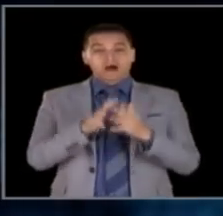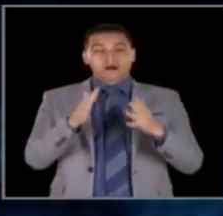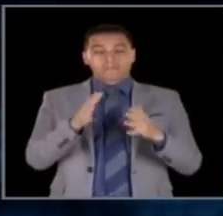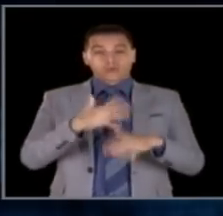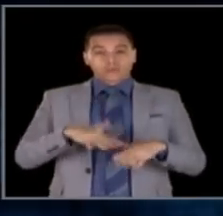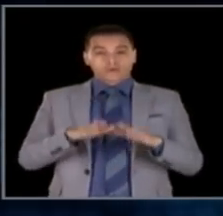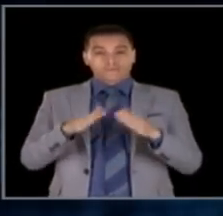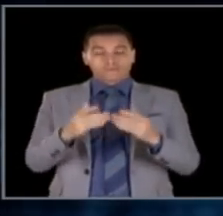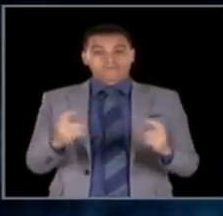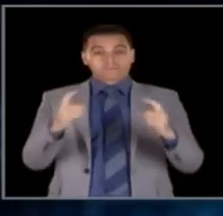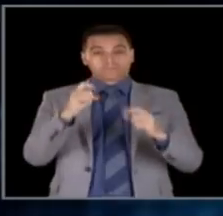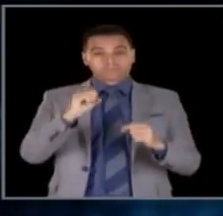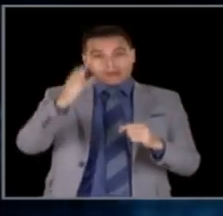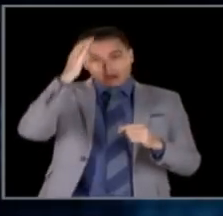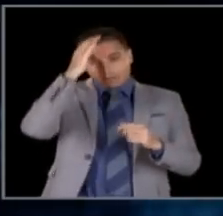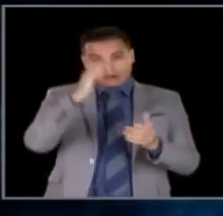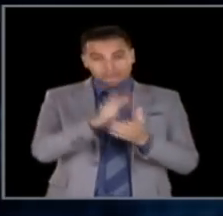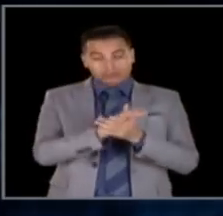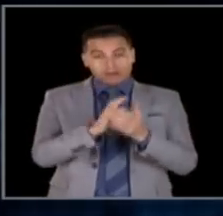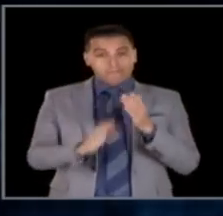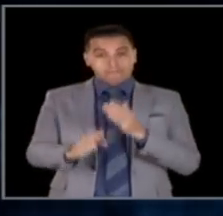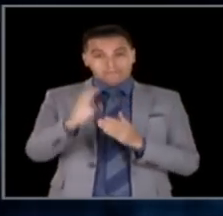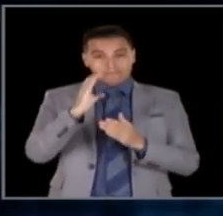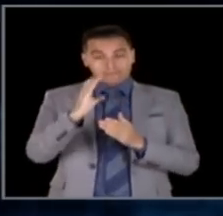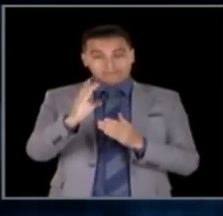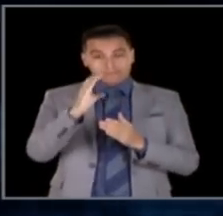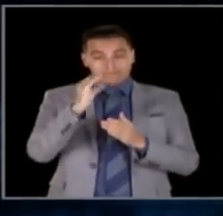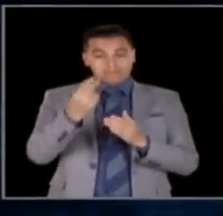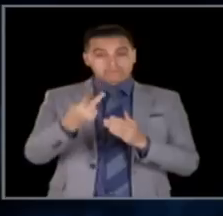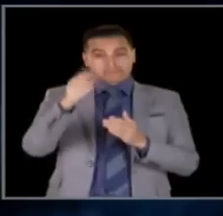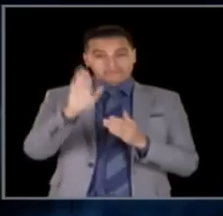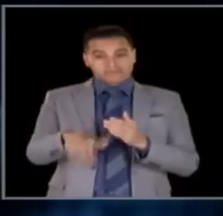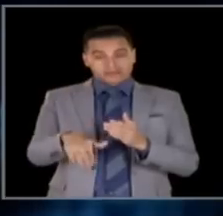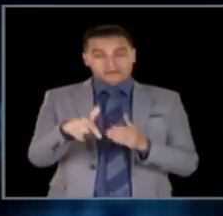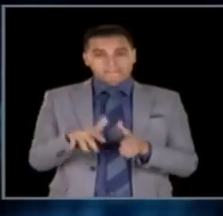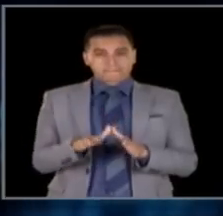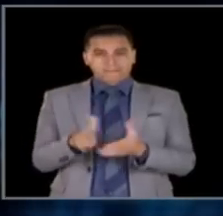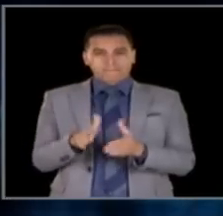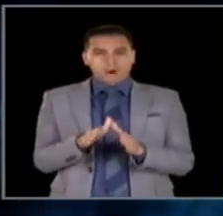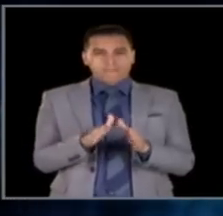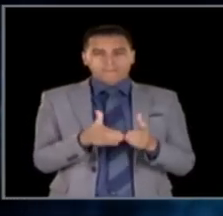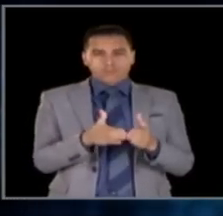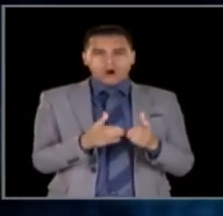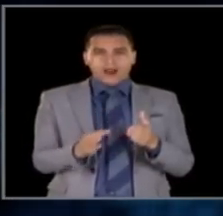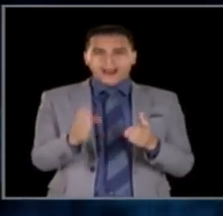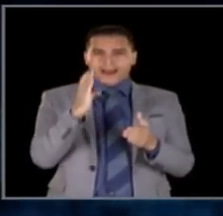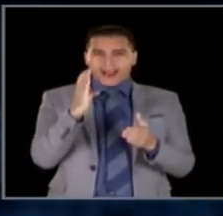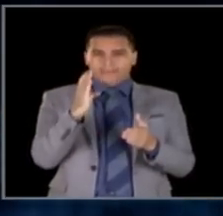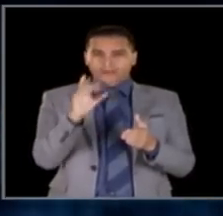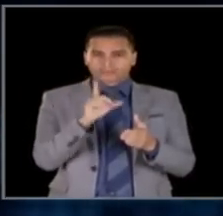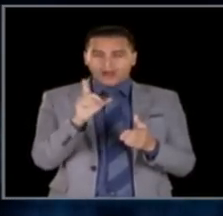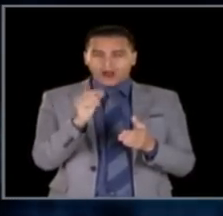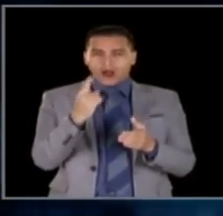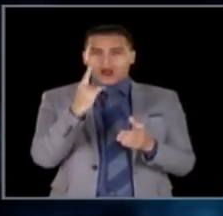إجابة صحيحة في بطولة العباقرة أصحاب هتساوي مبلغ نقد. في مرحلة المجموعات كل نقطة